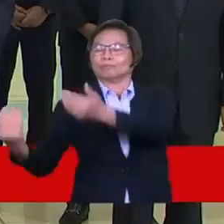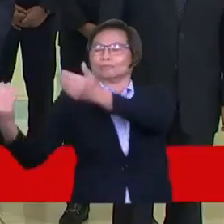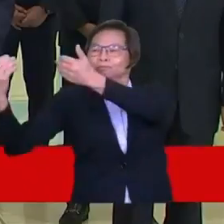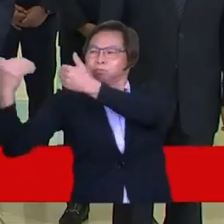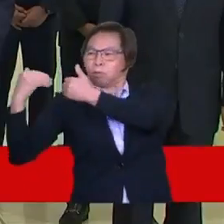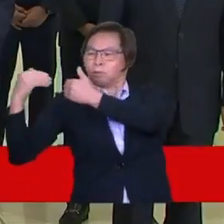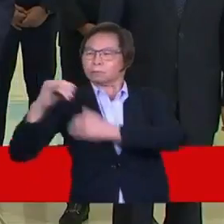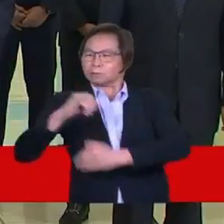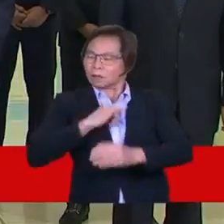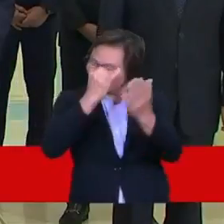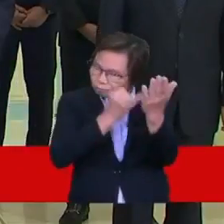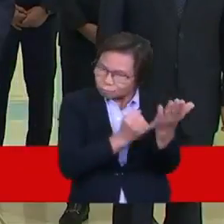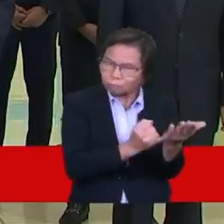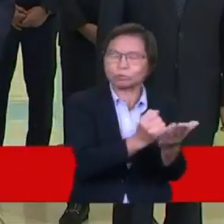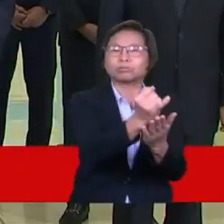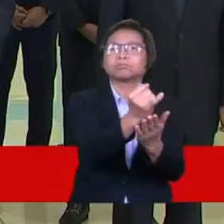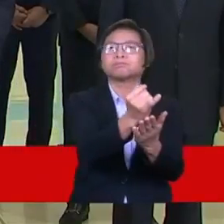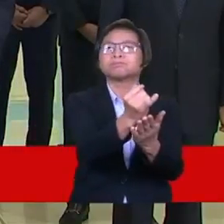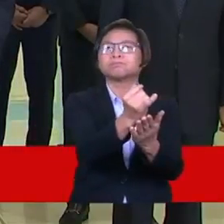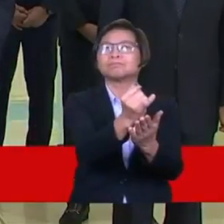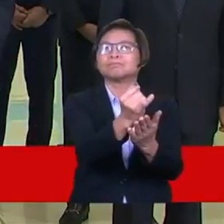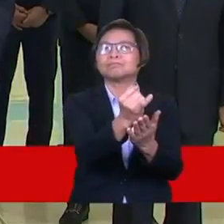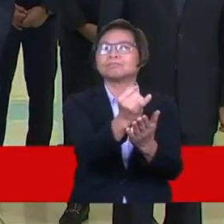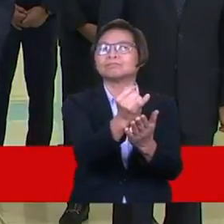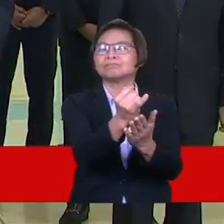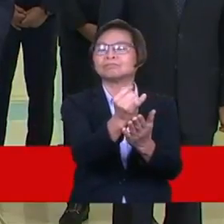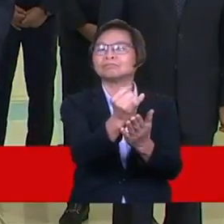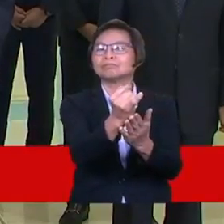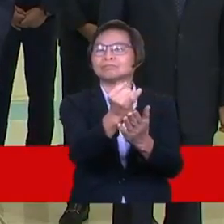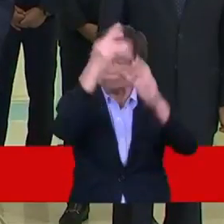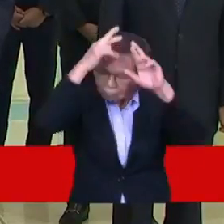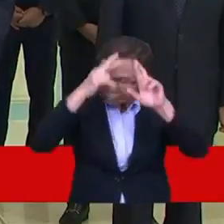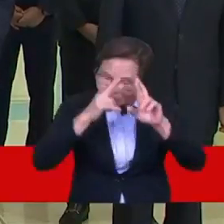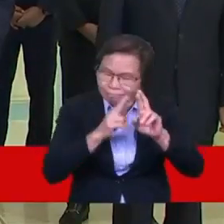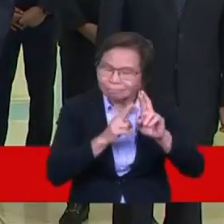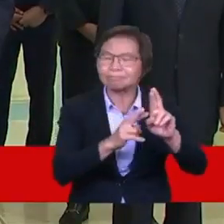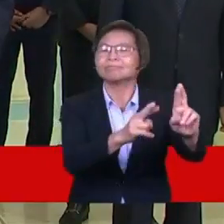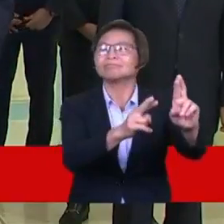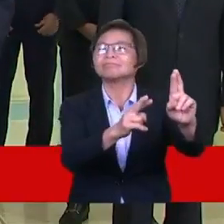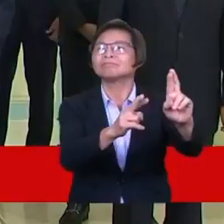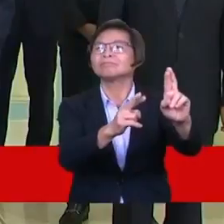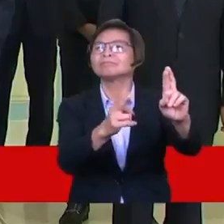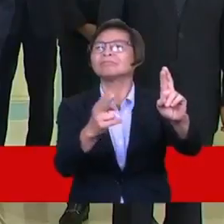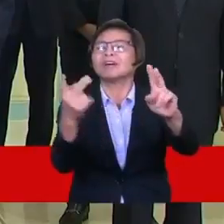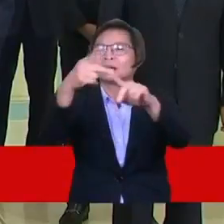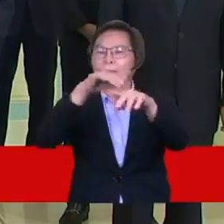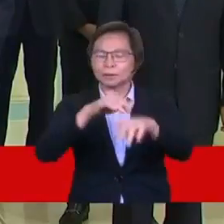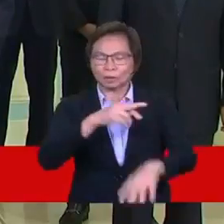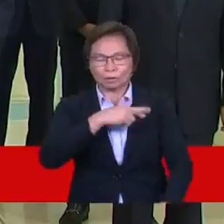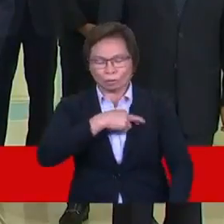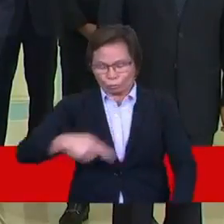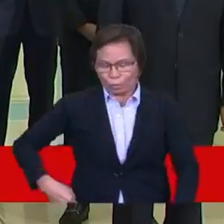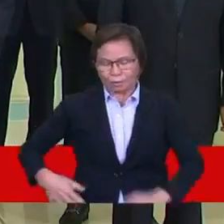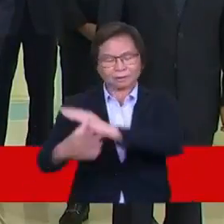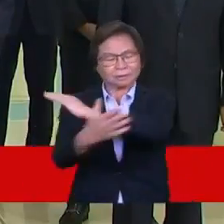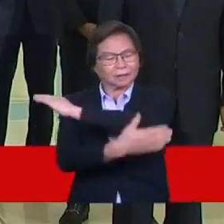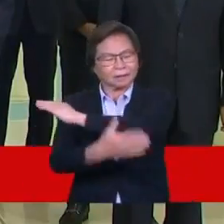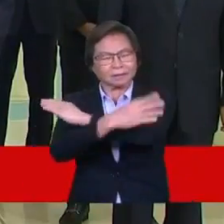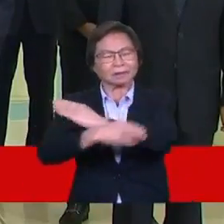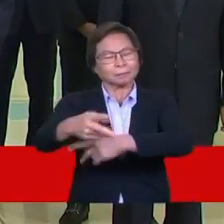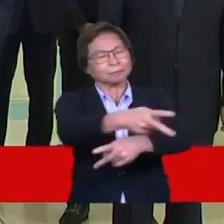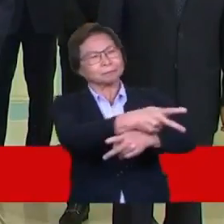jujur menumpahkan menumpahkan taat setia kepada raja dan negara serta